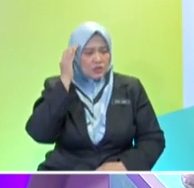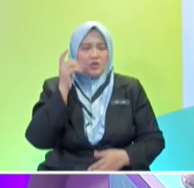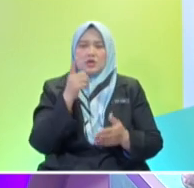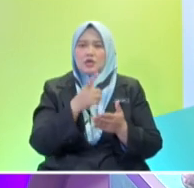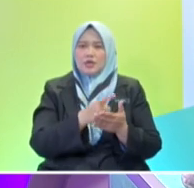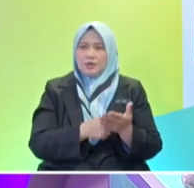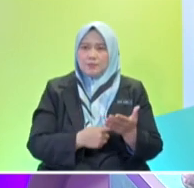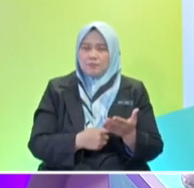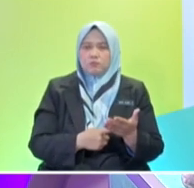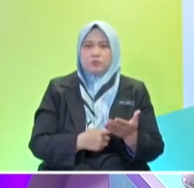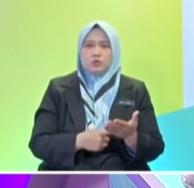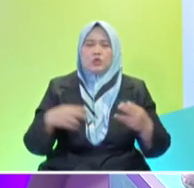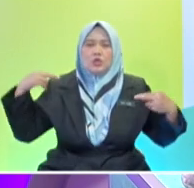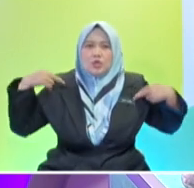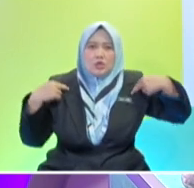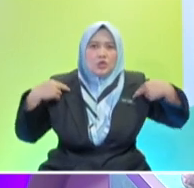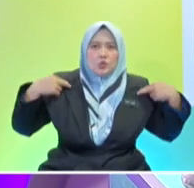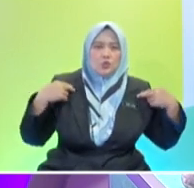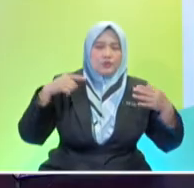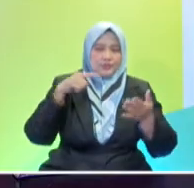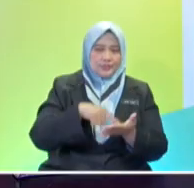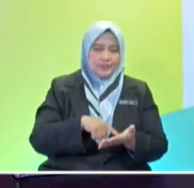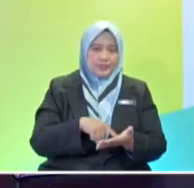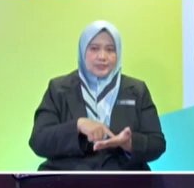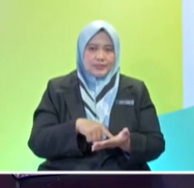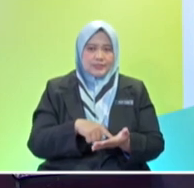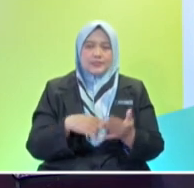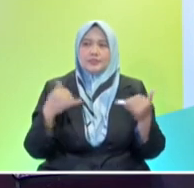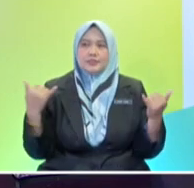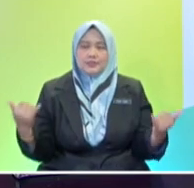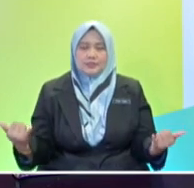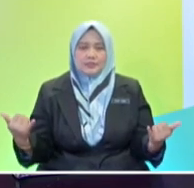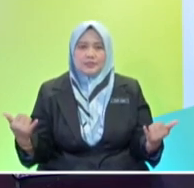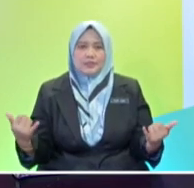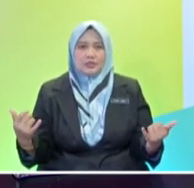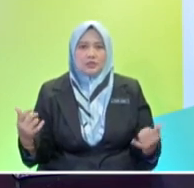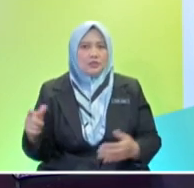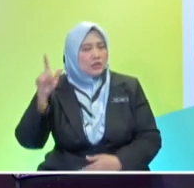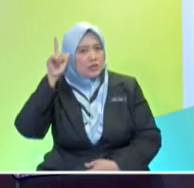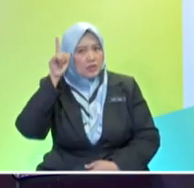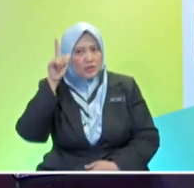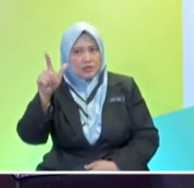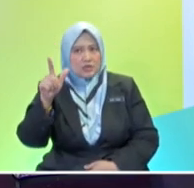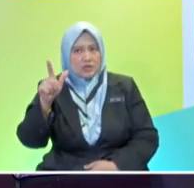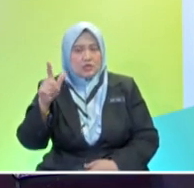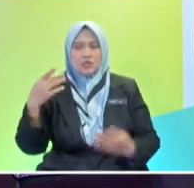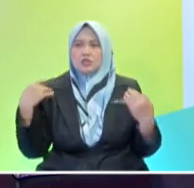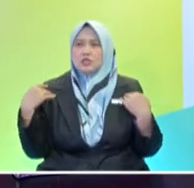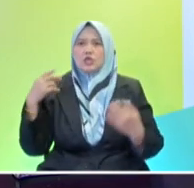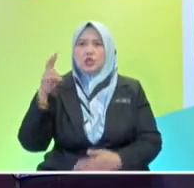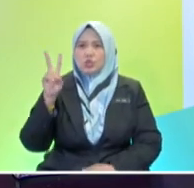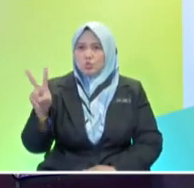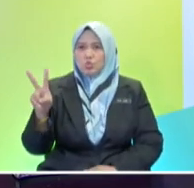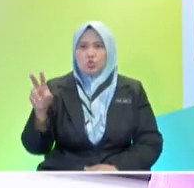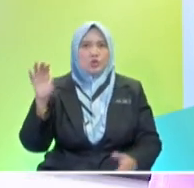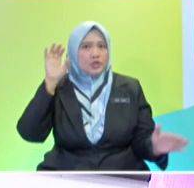menentukan apakah haiwan ini. Okey. Okey, jadi sekarang cuba Mira perhatikan pada papan putih tersebut. Ada